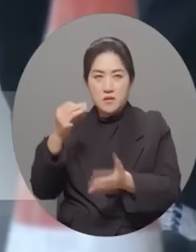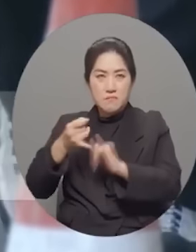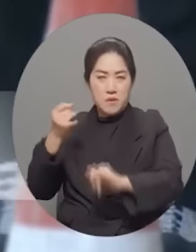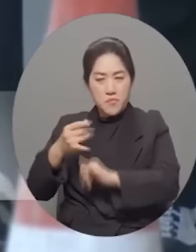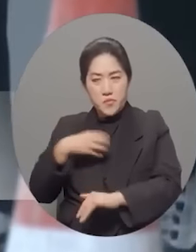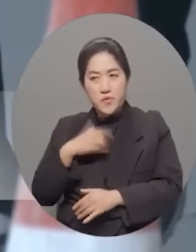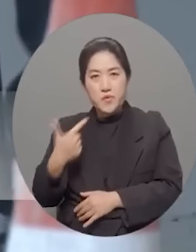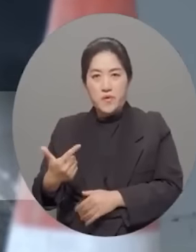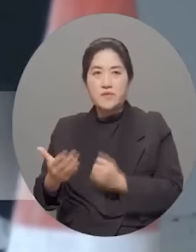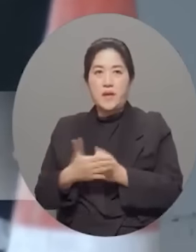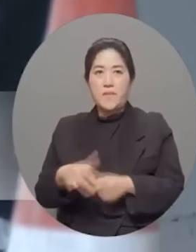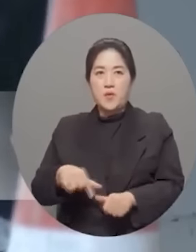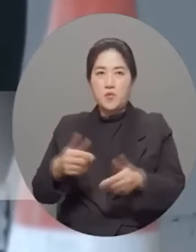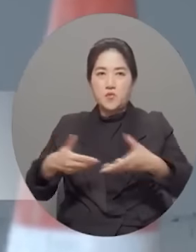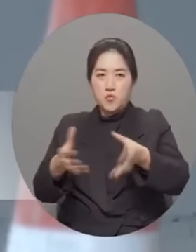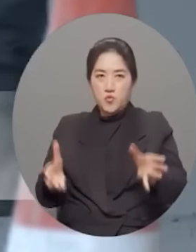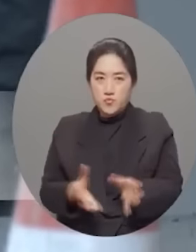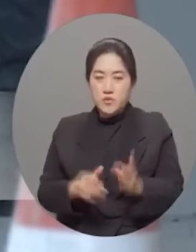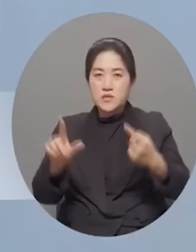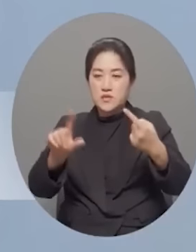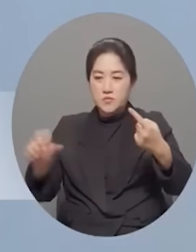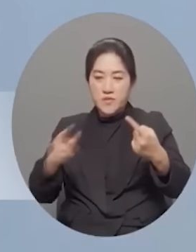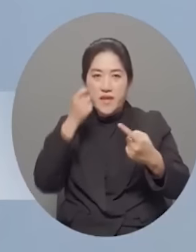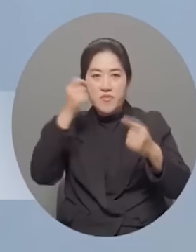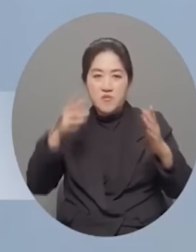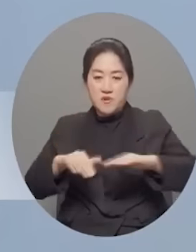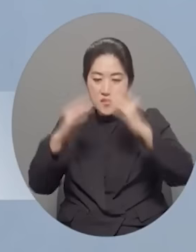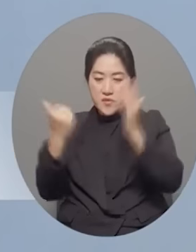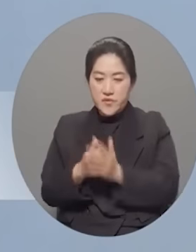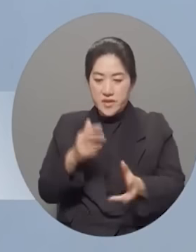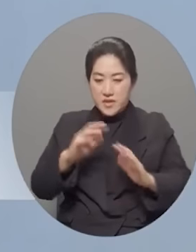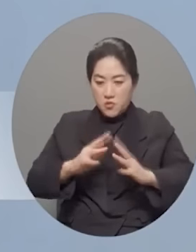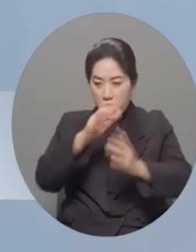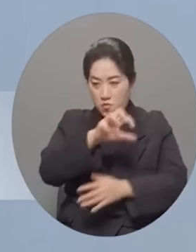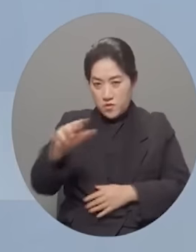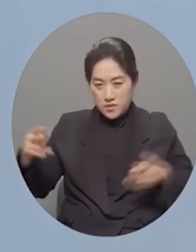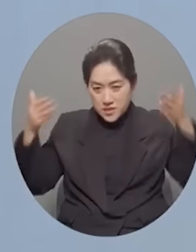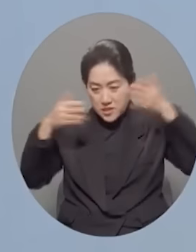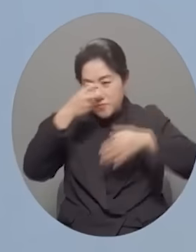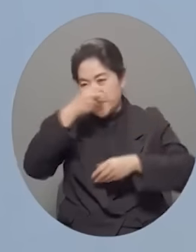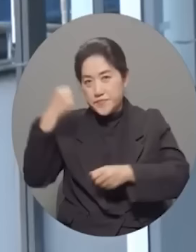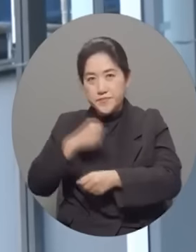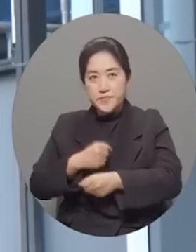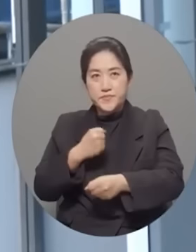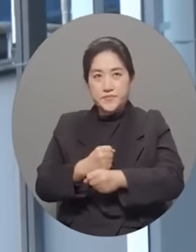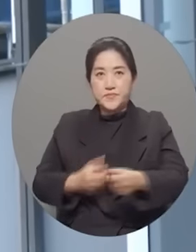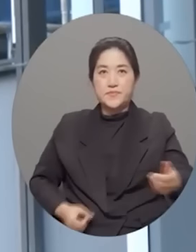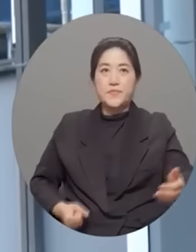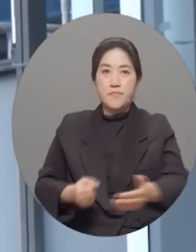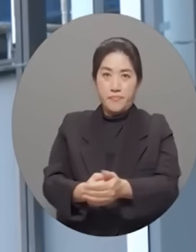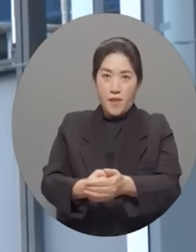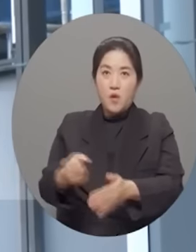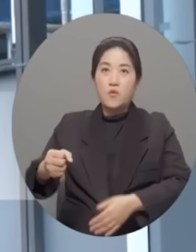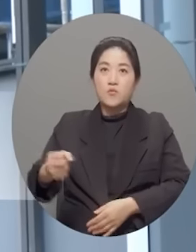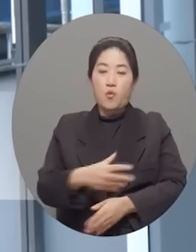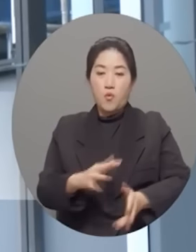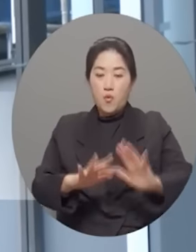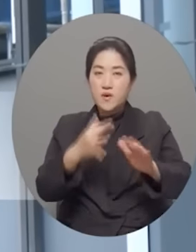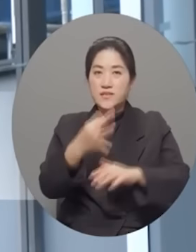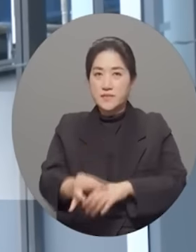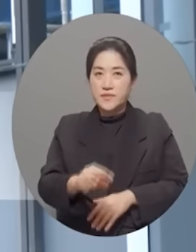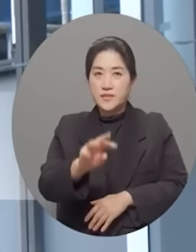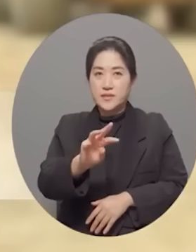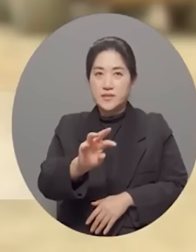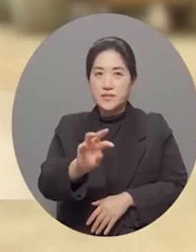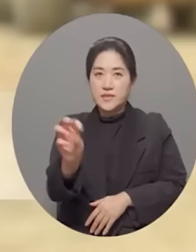커지면서 오는 15일부터 한 달 동안 전체 사업장에 대한 집중 점검을 벌이기로 했습니다. 또 공사 금액 30억